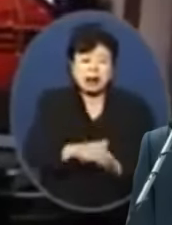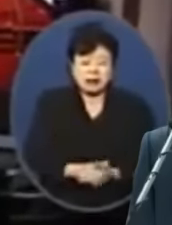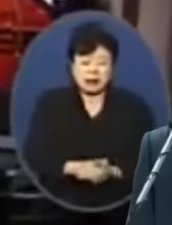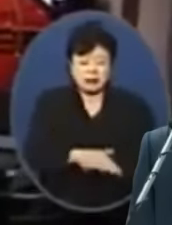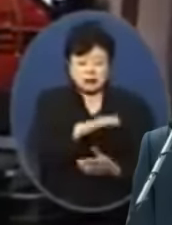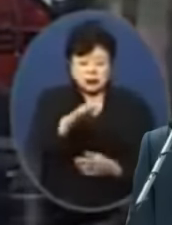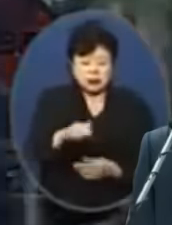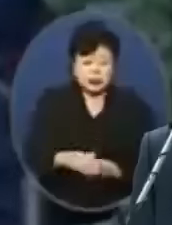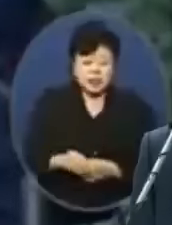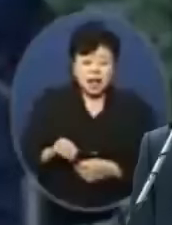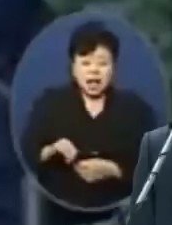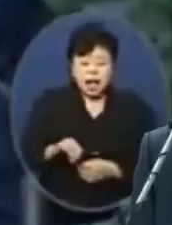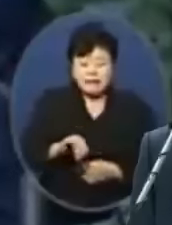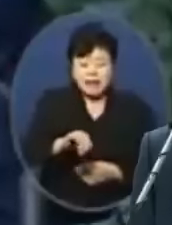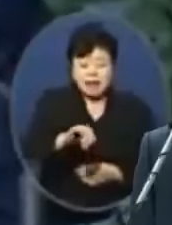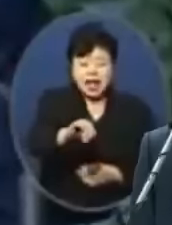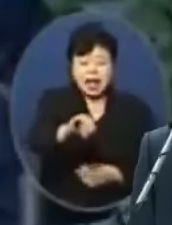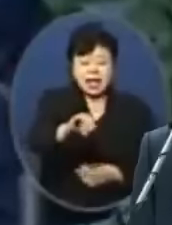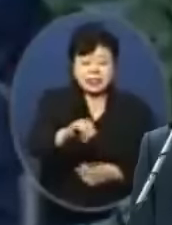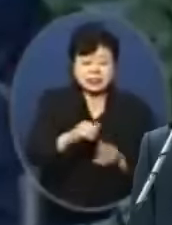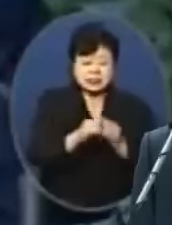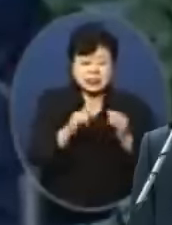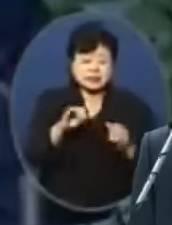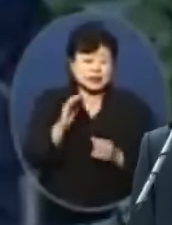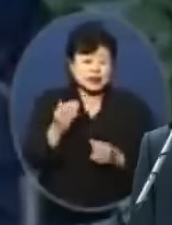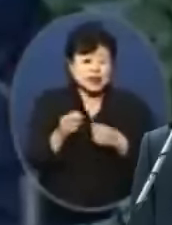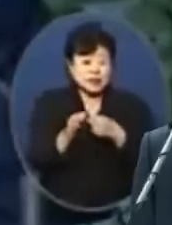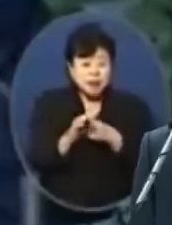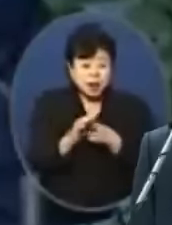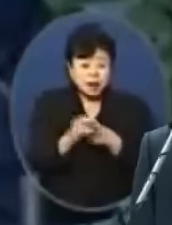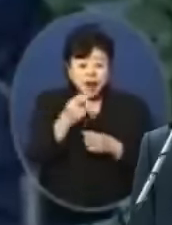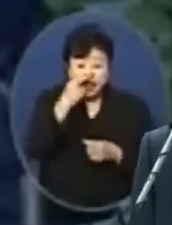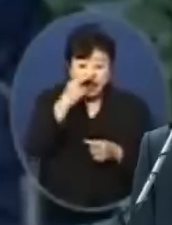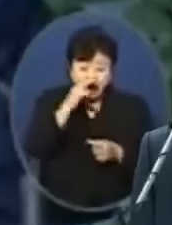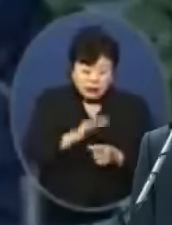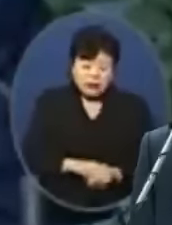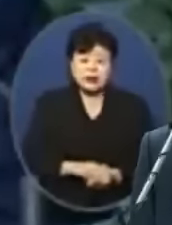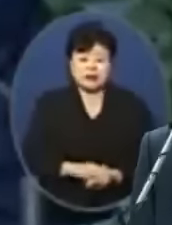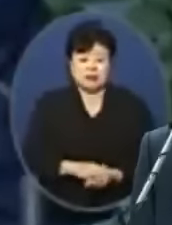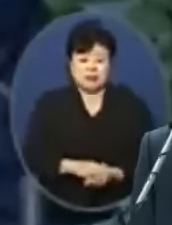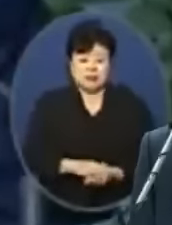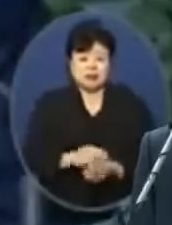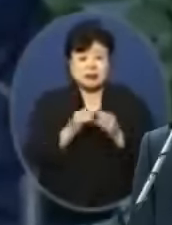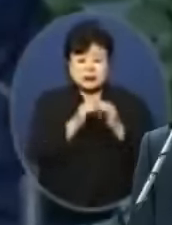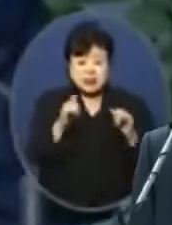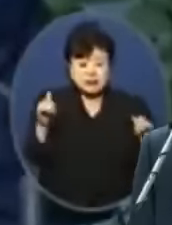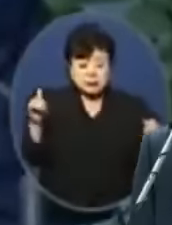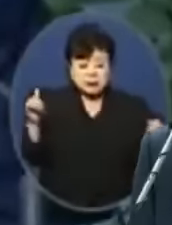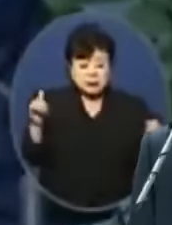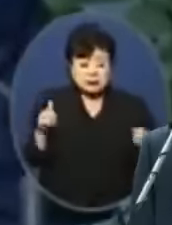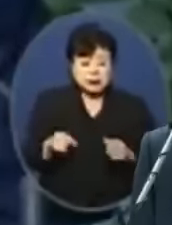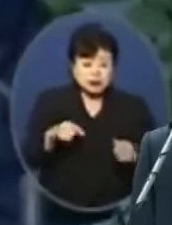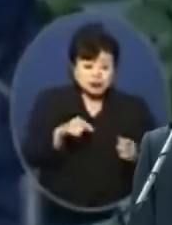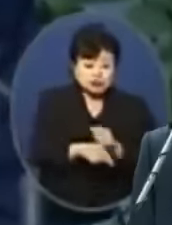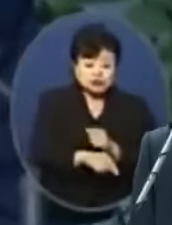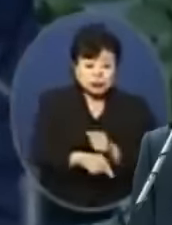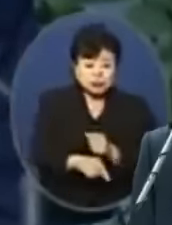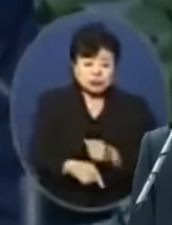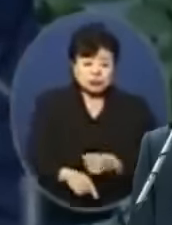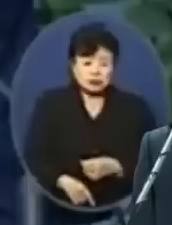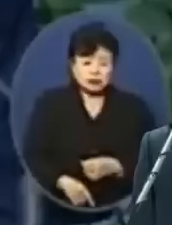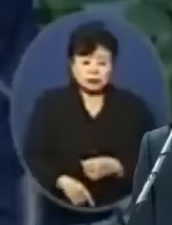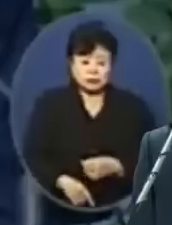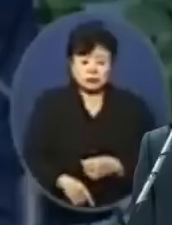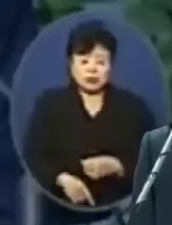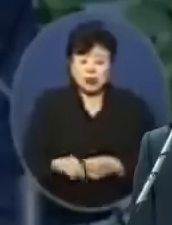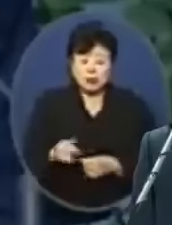우리가 아메바 벌레에서 사람이 되었다면 기가 막힌 이유가 사람을 죽여도 양심 가치가 없습니다.